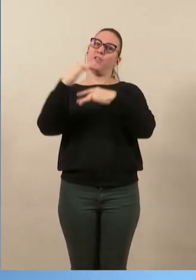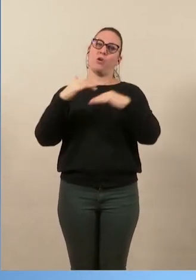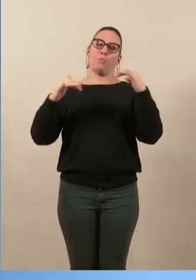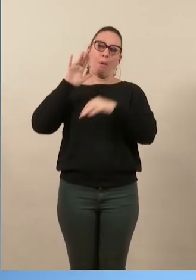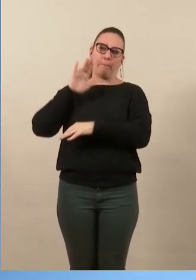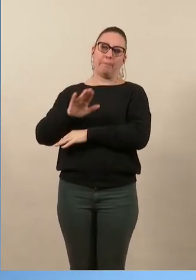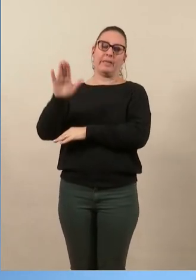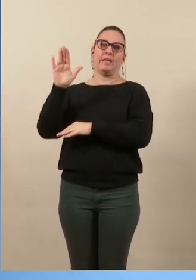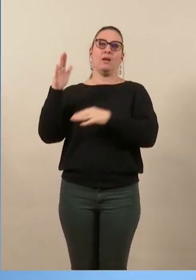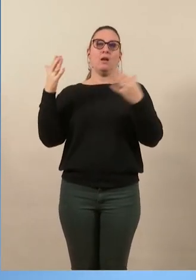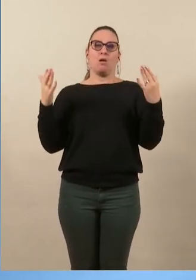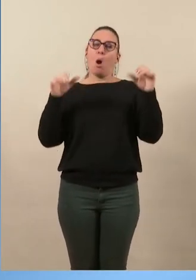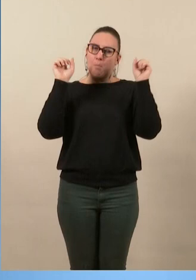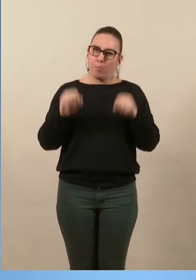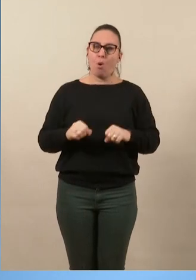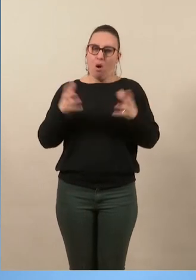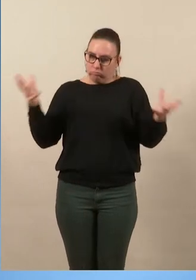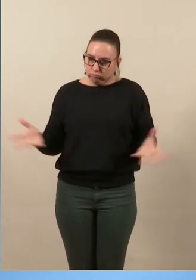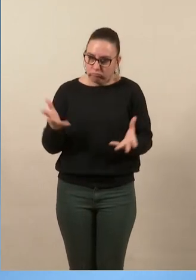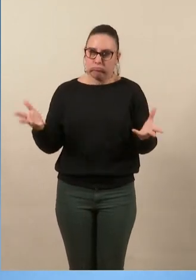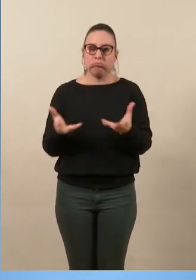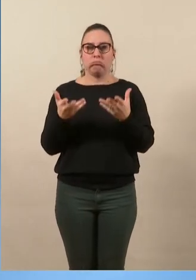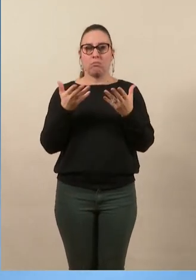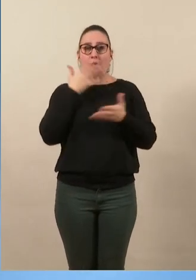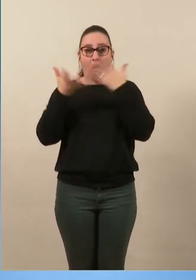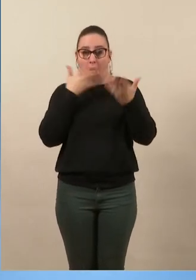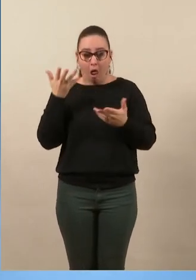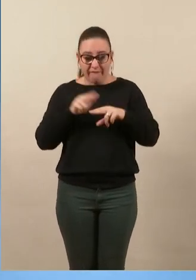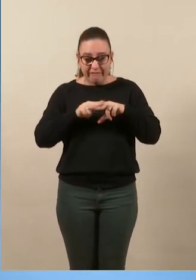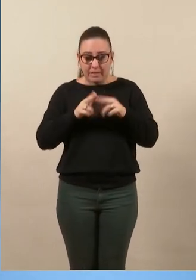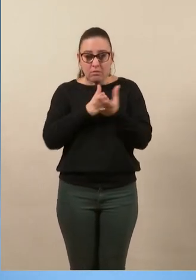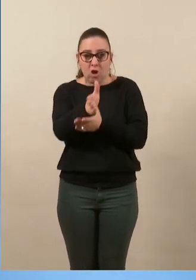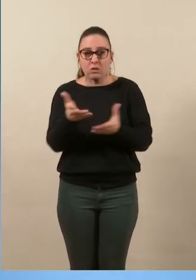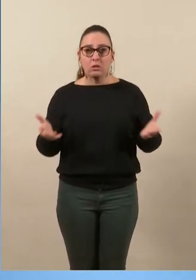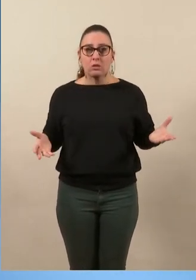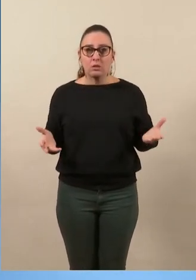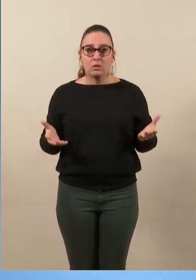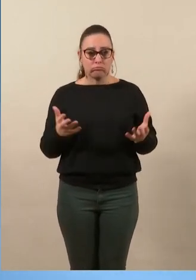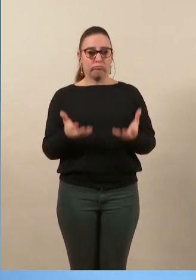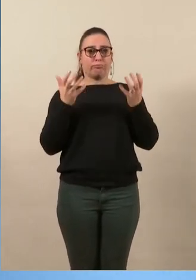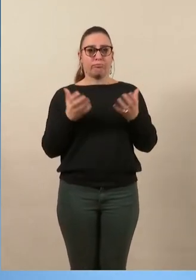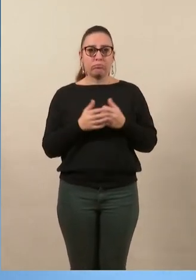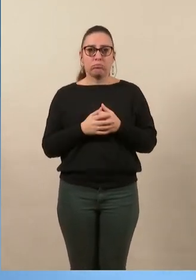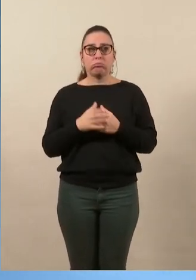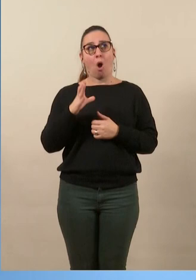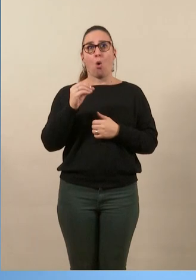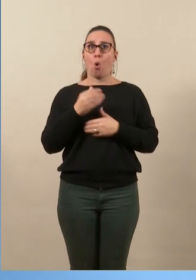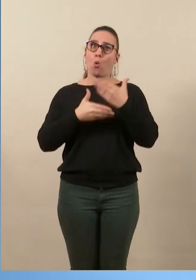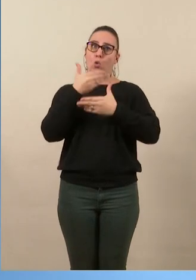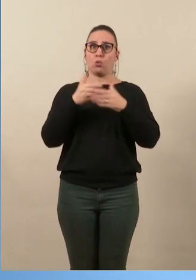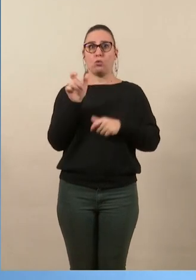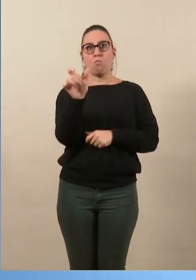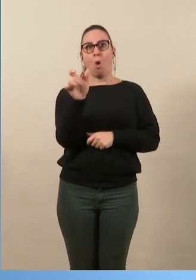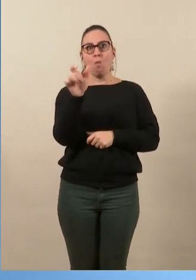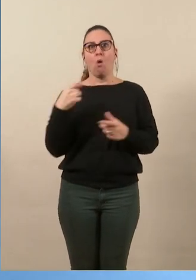environnementalement soutenable ce vide ce vide sidéral qui évoque en plus la coconstruction ce